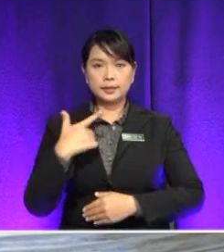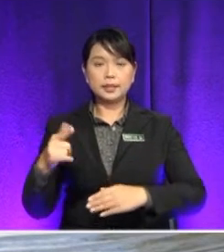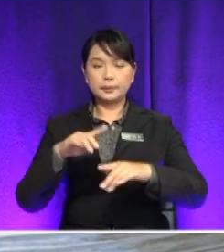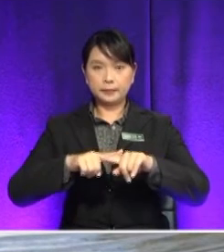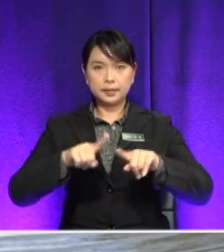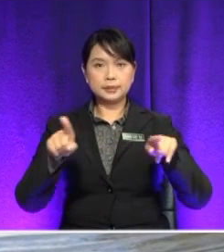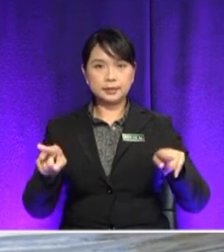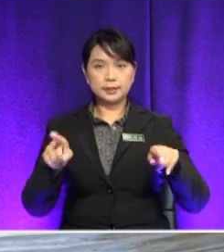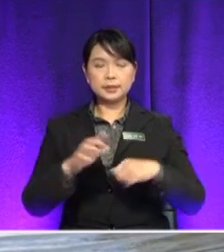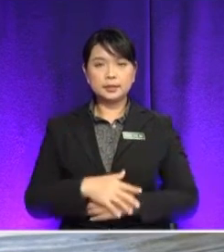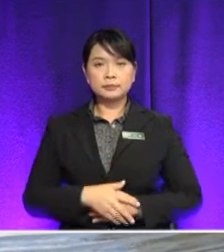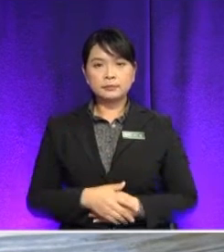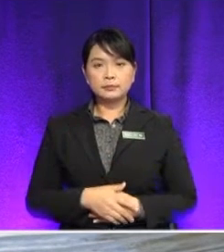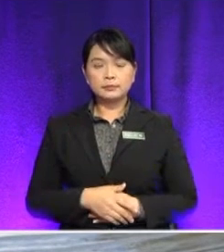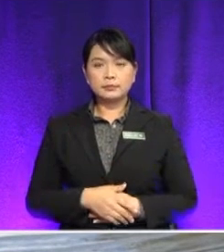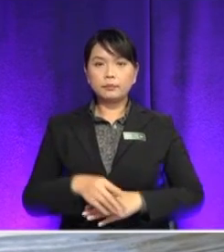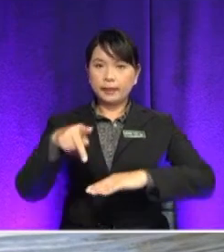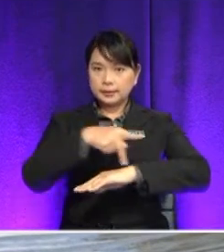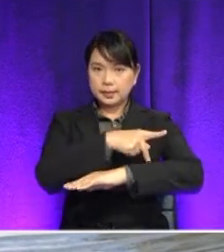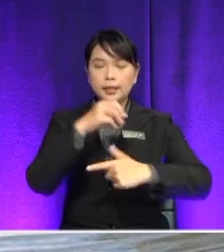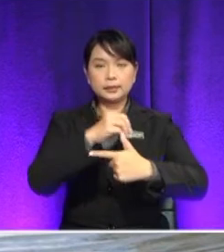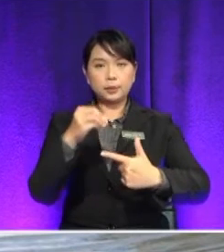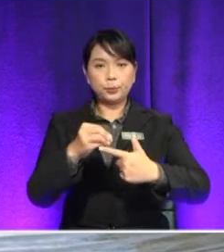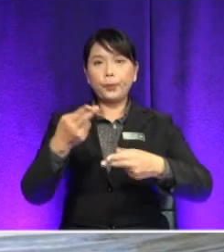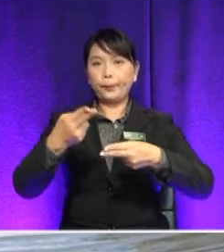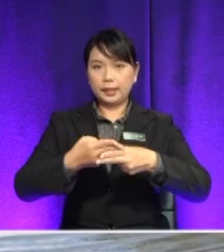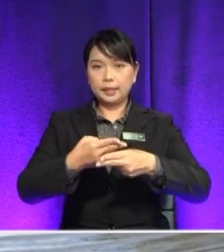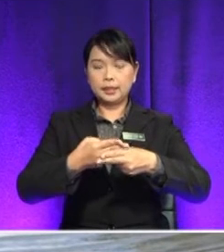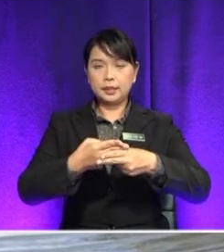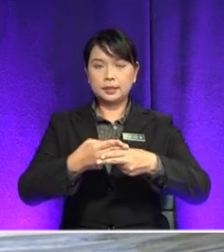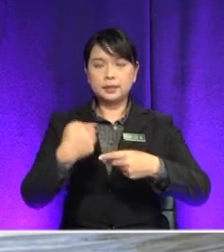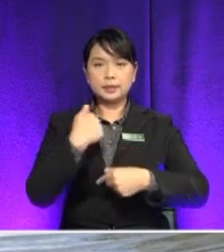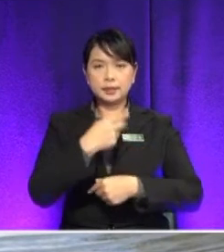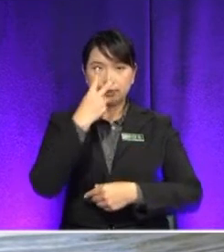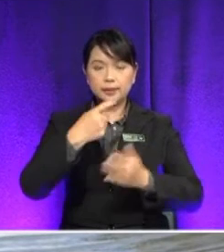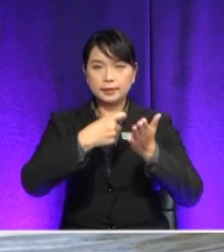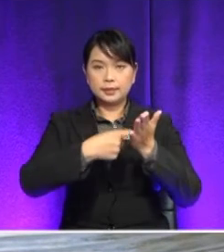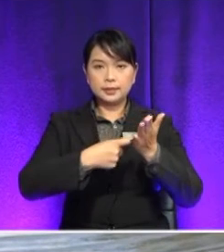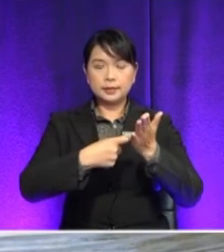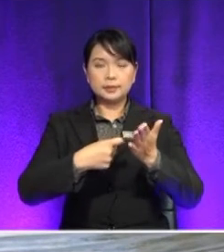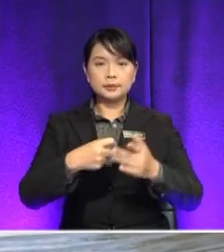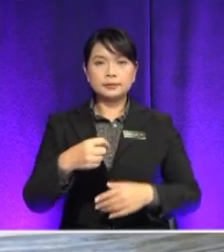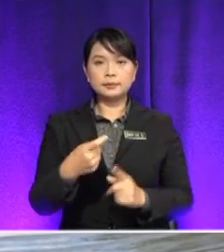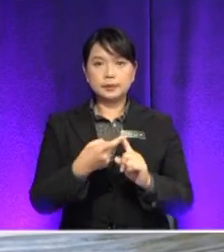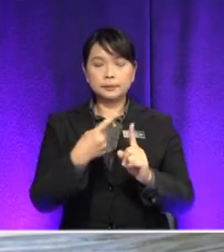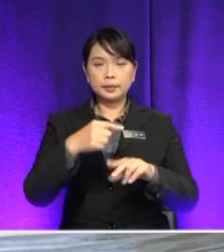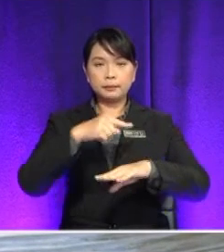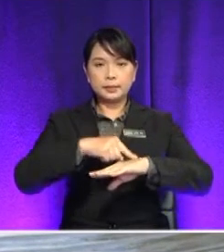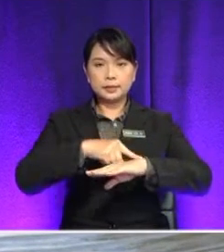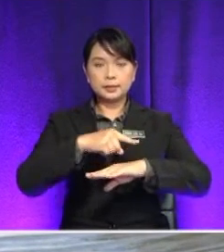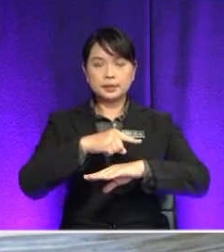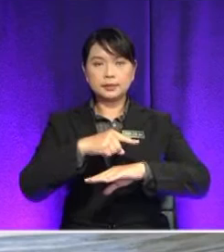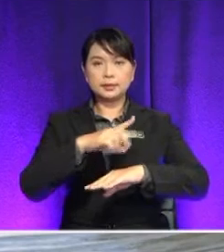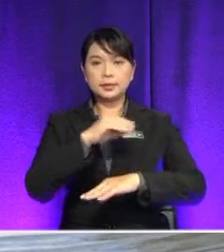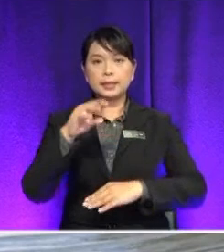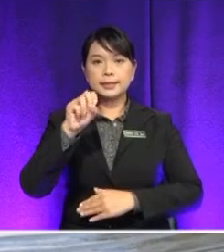Oke panjang atau pulpen pendek memiliki tengok Disini di punya nilai dia itu dsgm AC dan juga sesuai ya